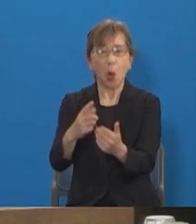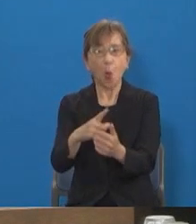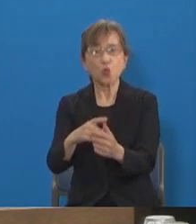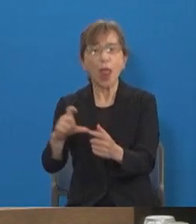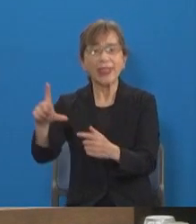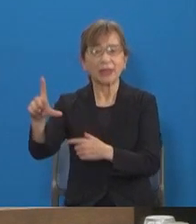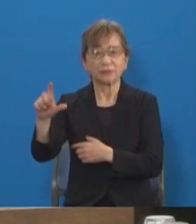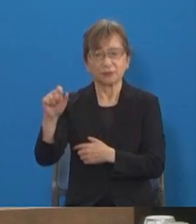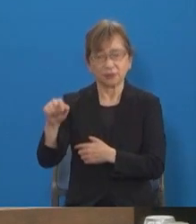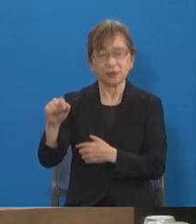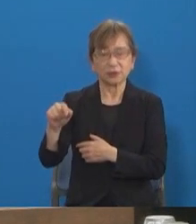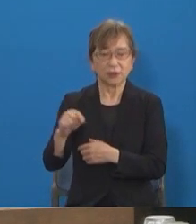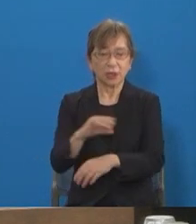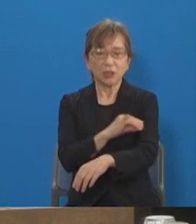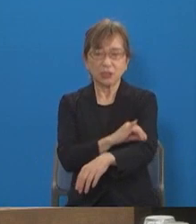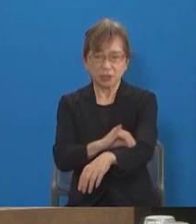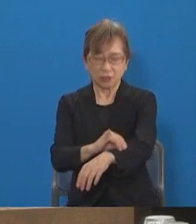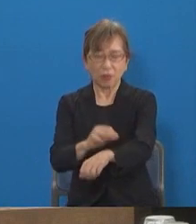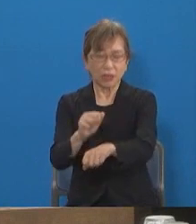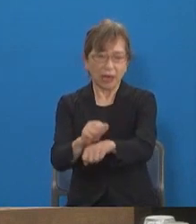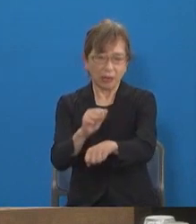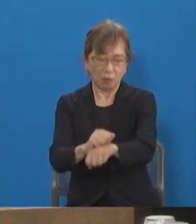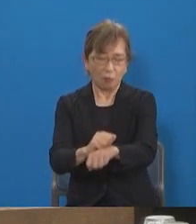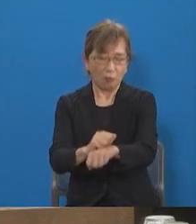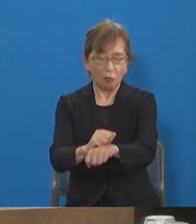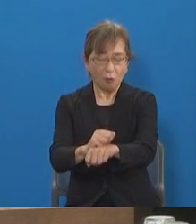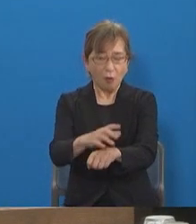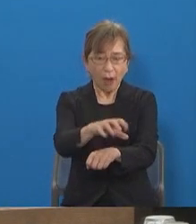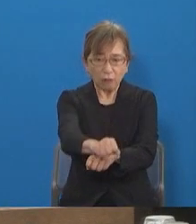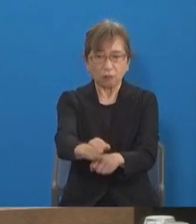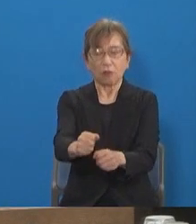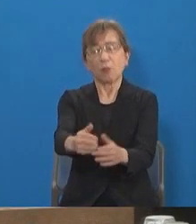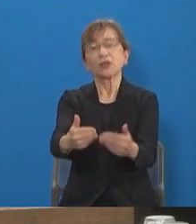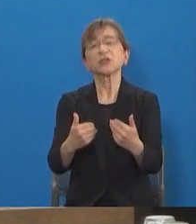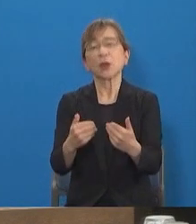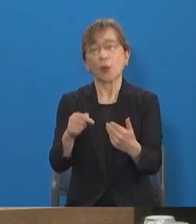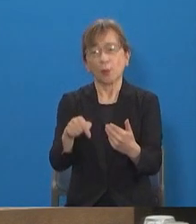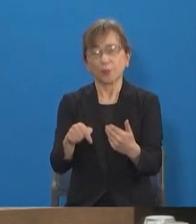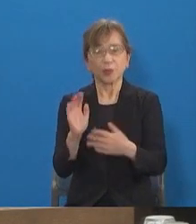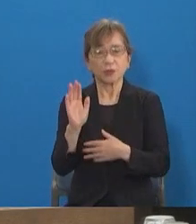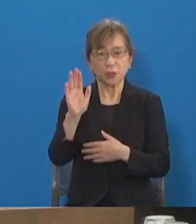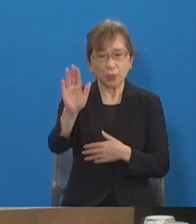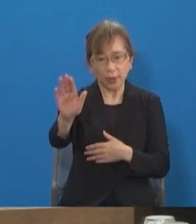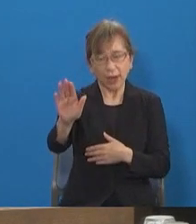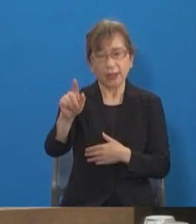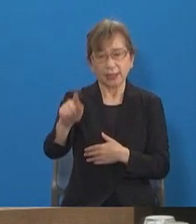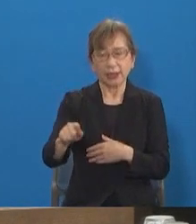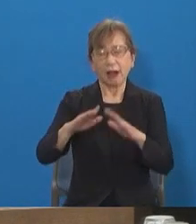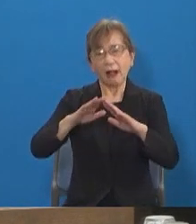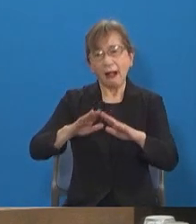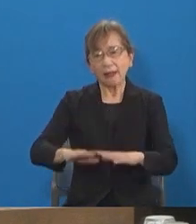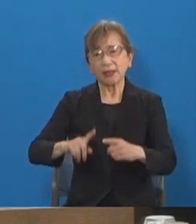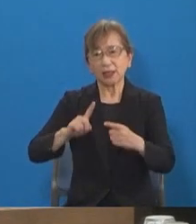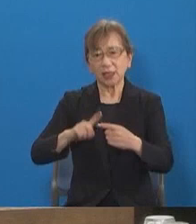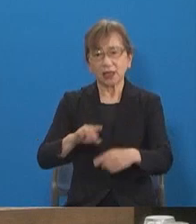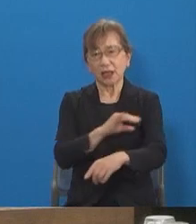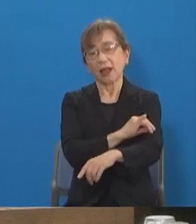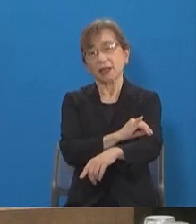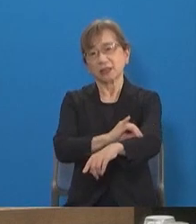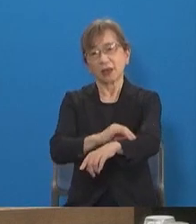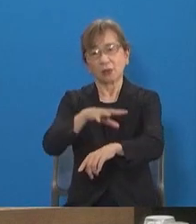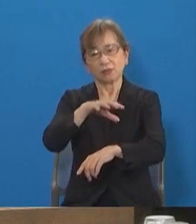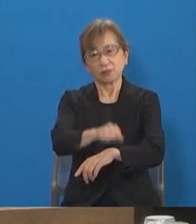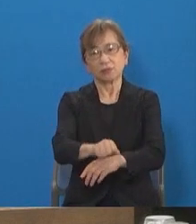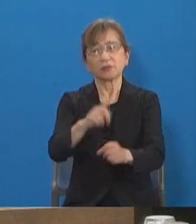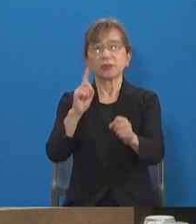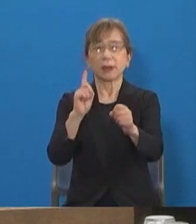結晶の確保に努める必要がある状況にあります。これらから将来にわたって安定的に血液を確保する